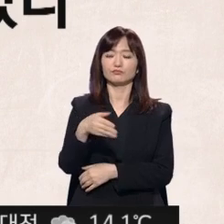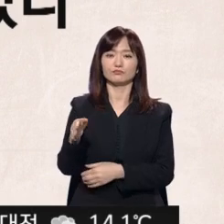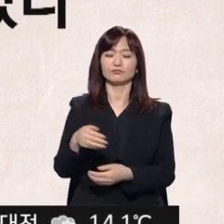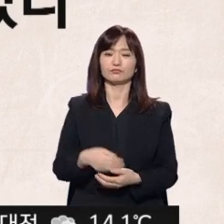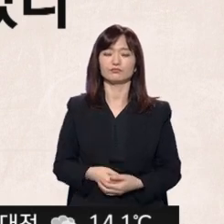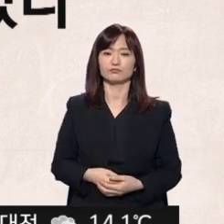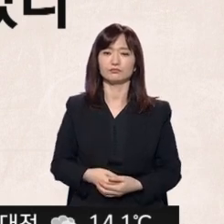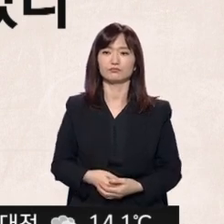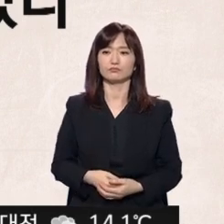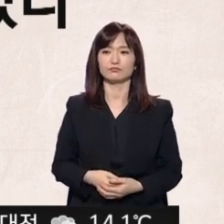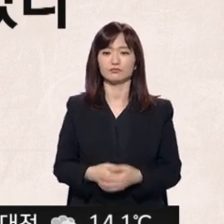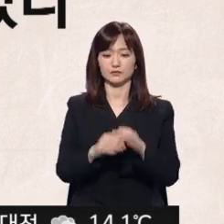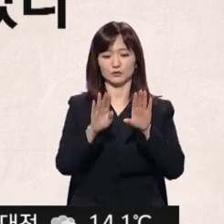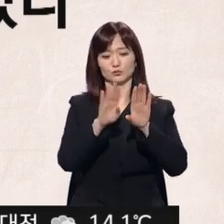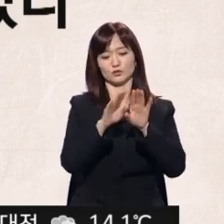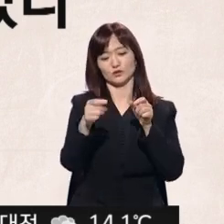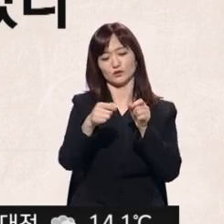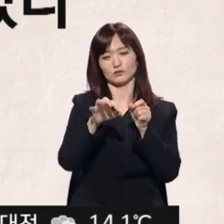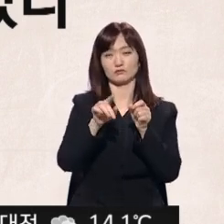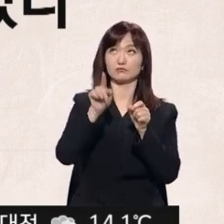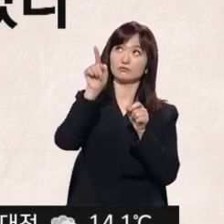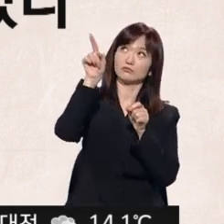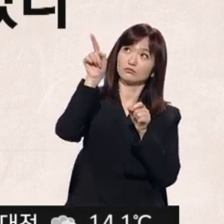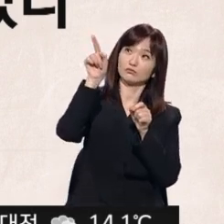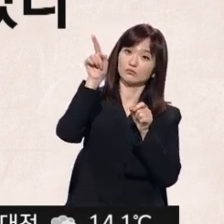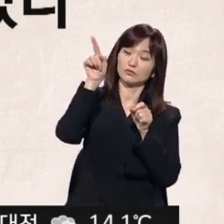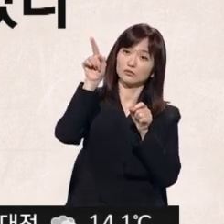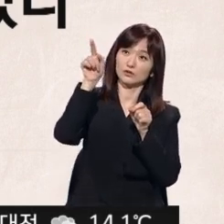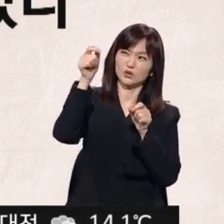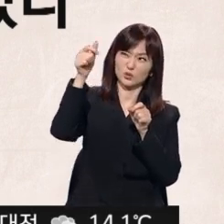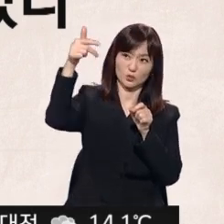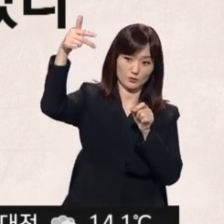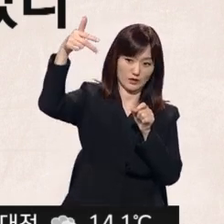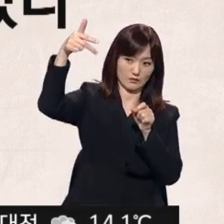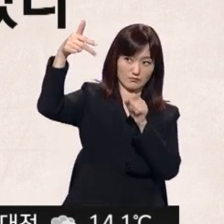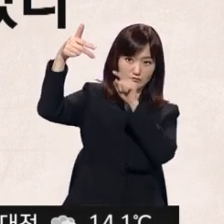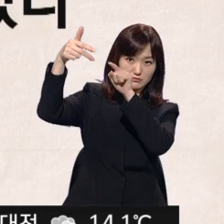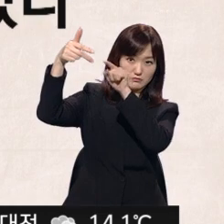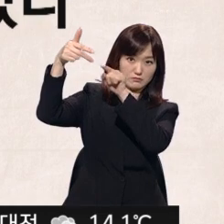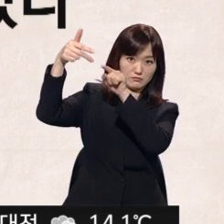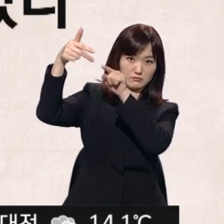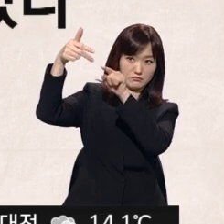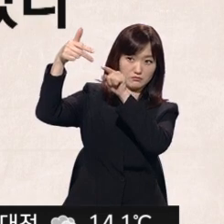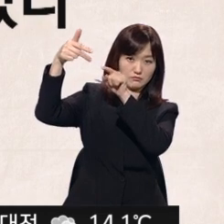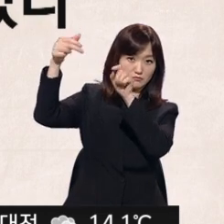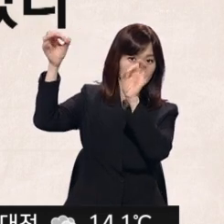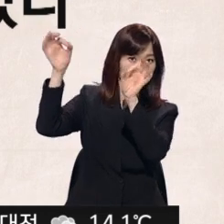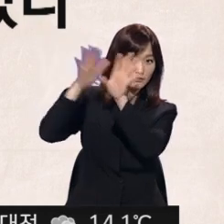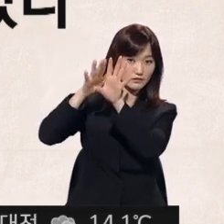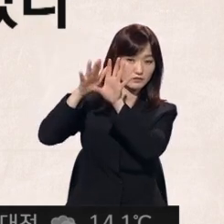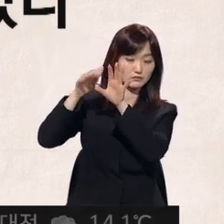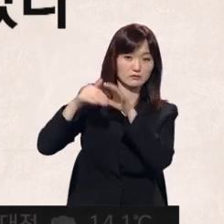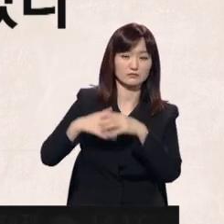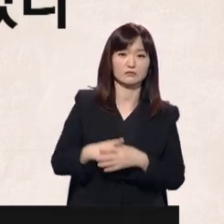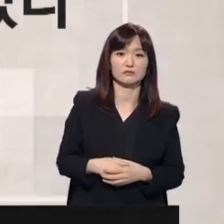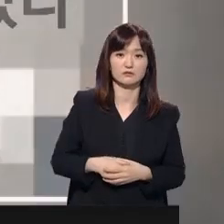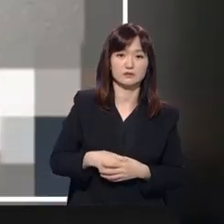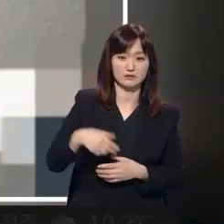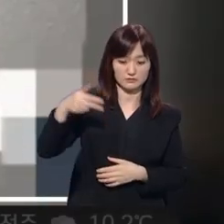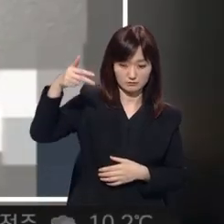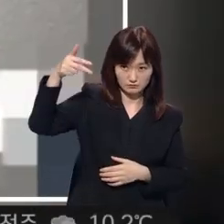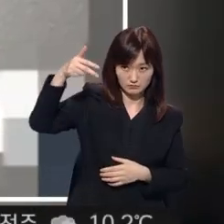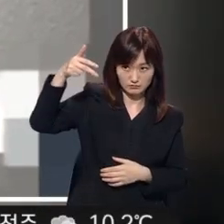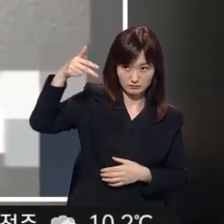전번에 보면 문 앞에 그 천정에 소형 카메라가 있었거든요 근데 소행카메라가 없어졌어요 그리고 소형